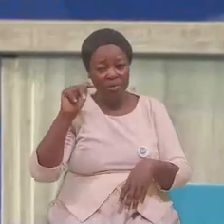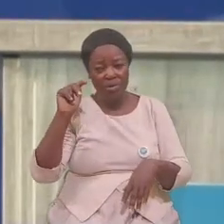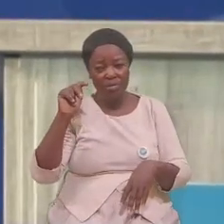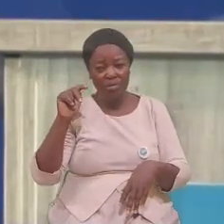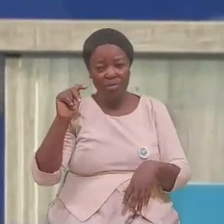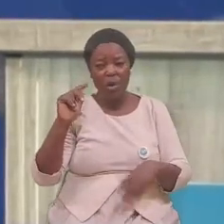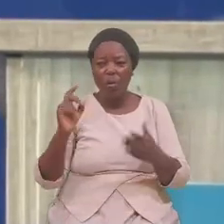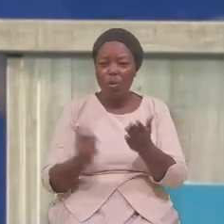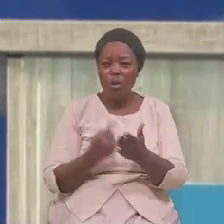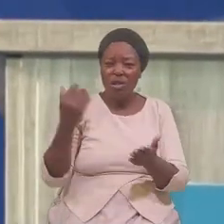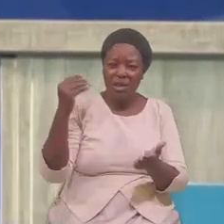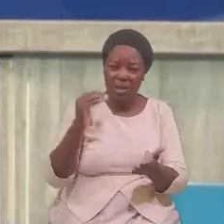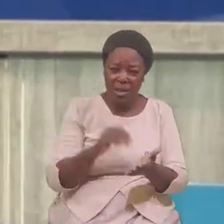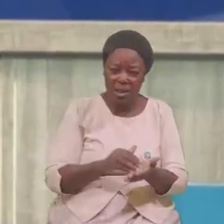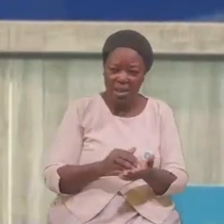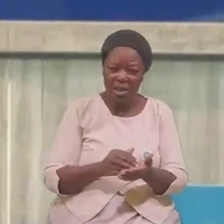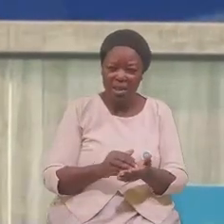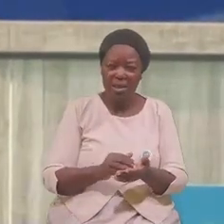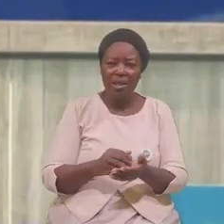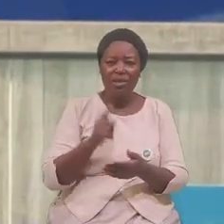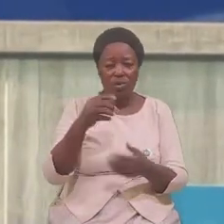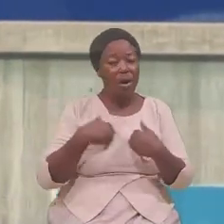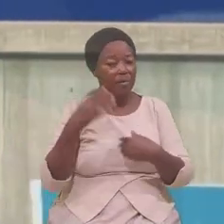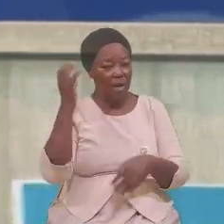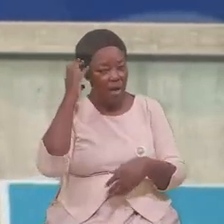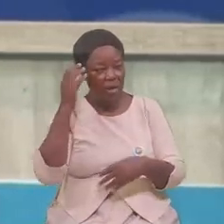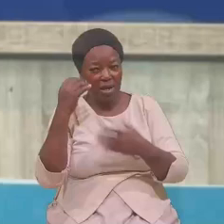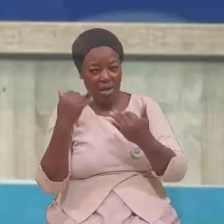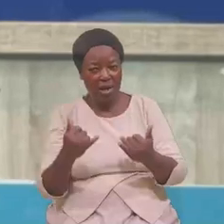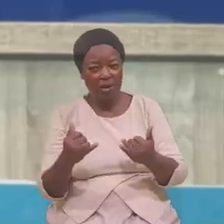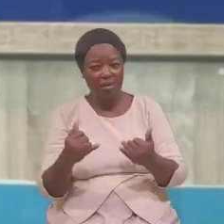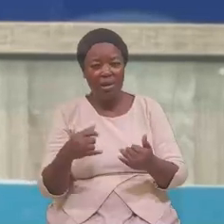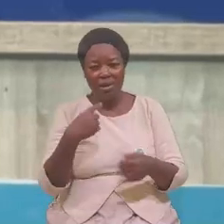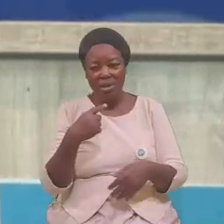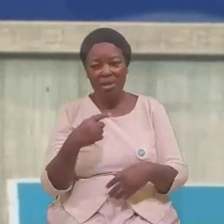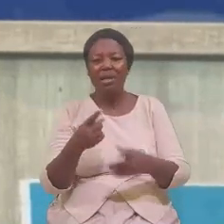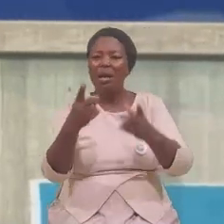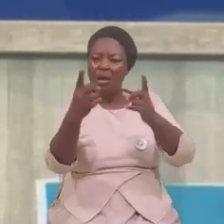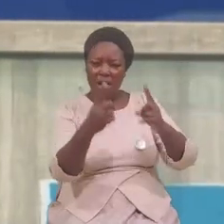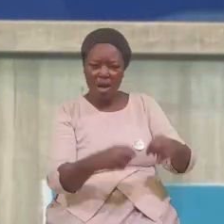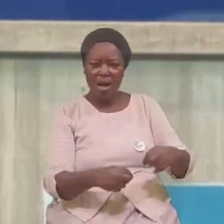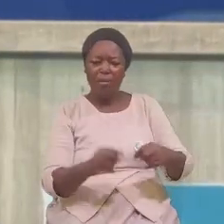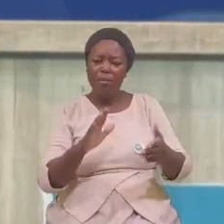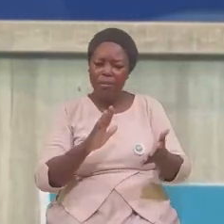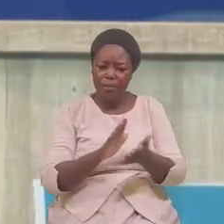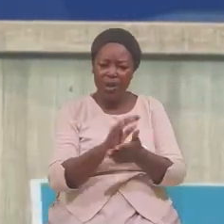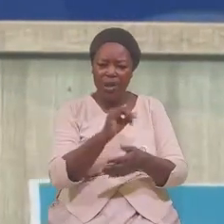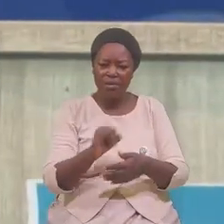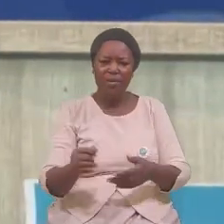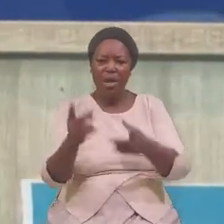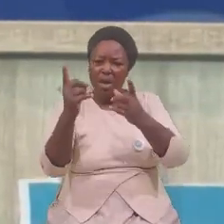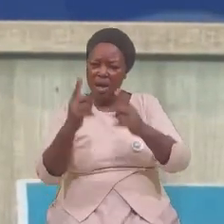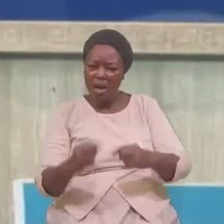fois encore, tu as entendu. Maintenant, il dit, venez à moi, venez en